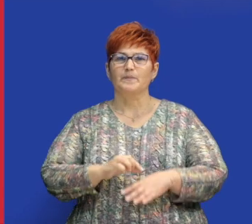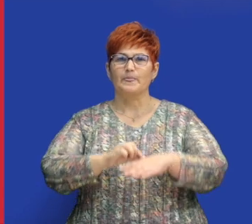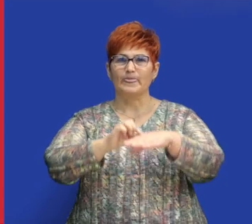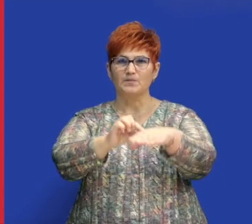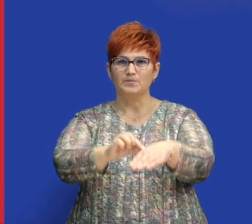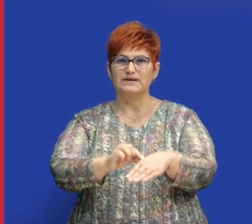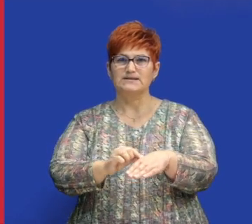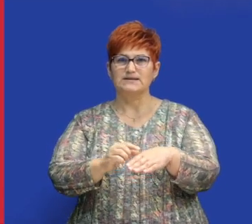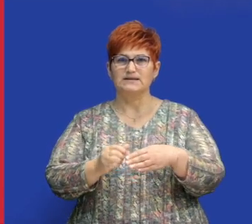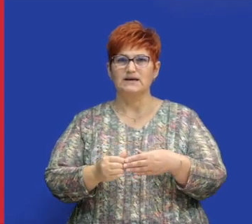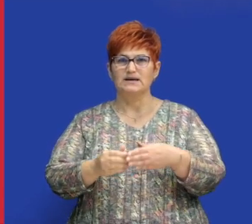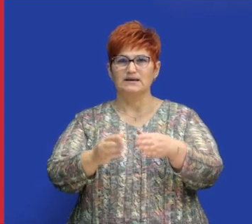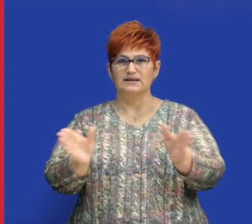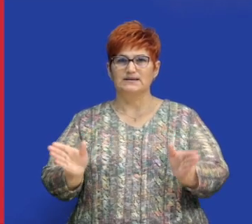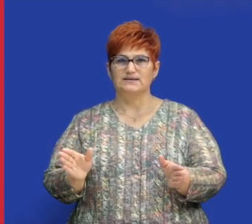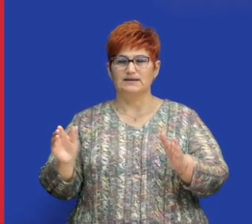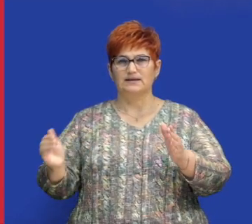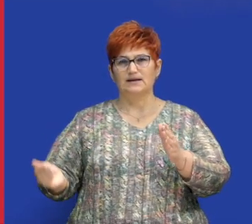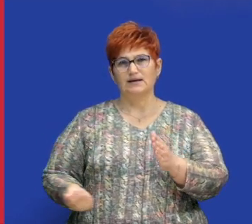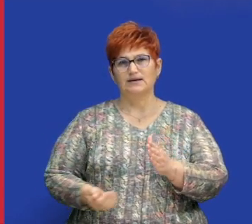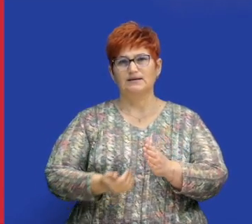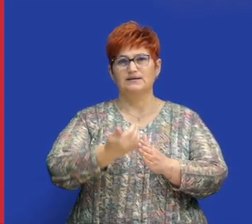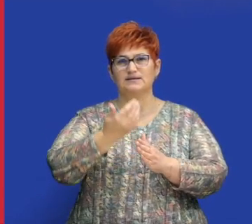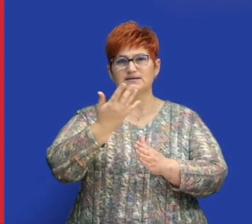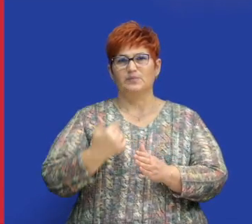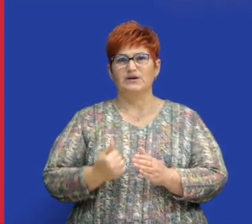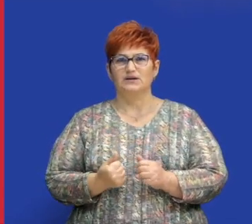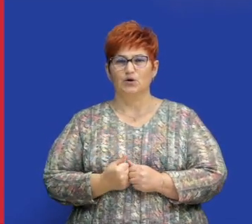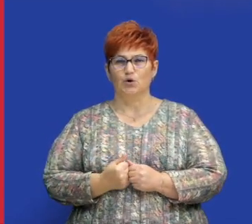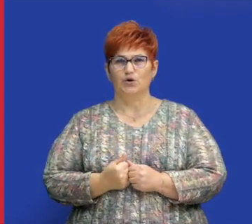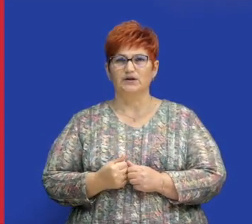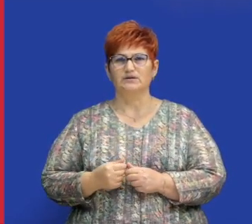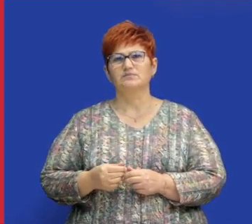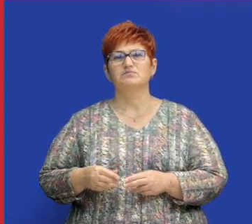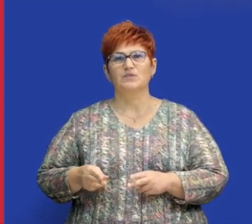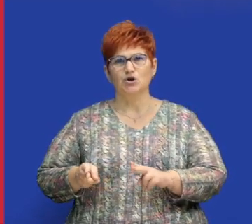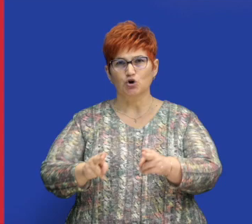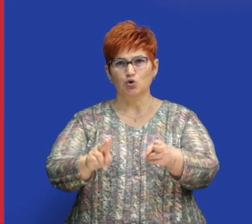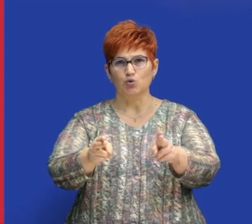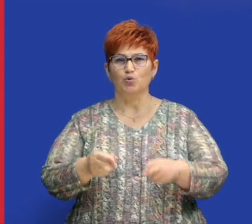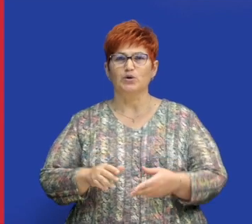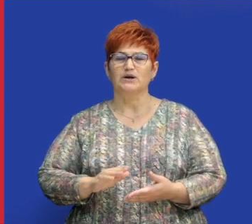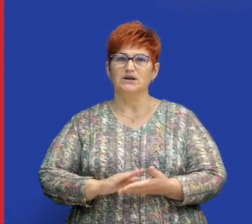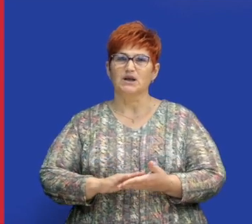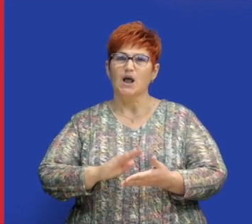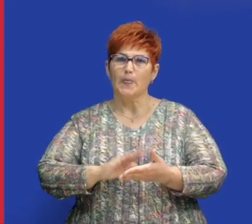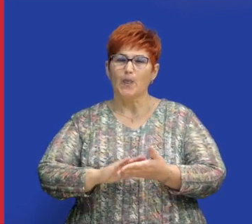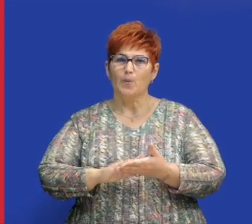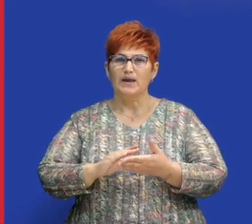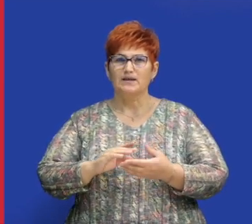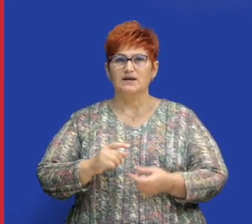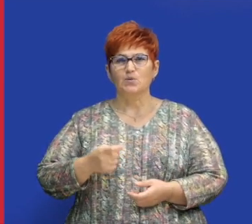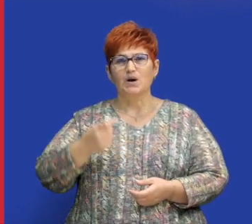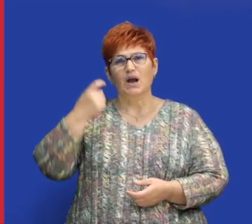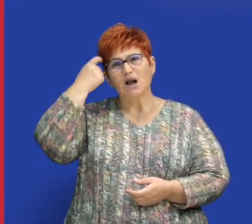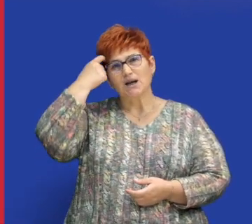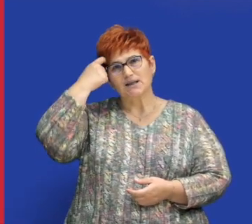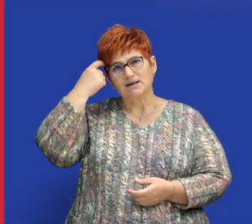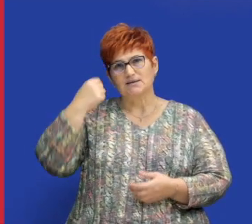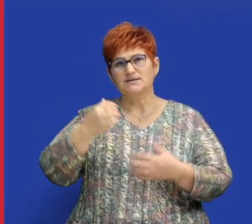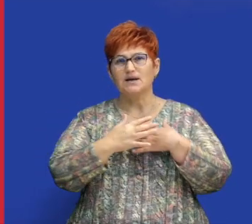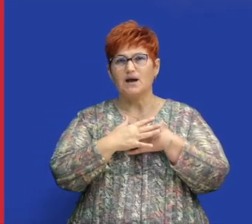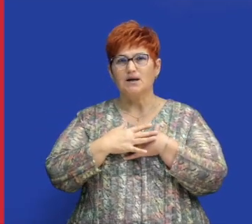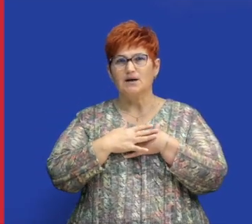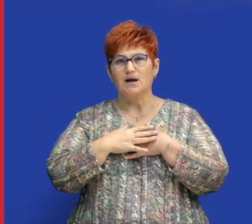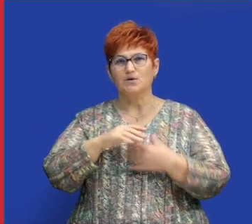vendéglátók. Névjegykártya csak az üzleti életben elfogadott. Egyszerű, fekete-fehér. Beszédtéma